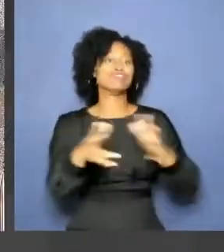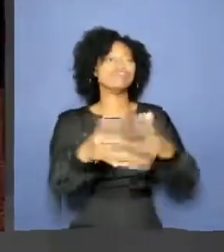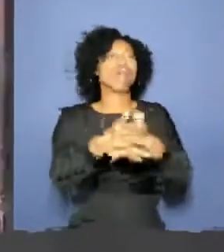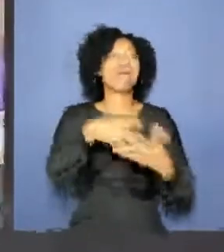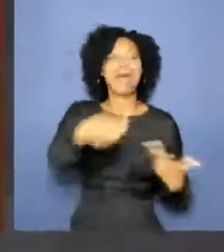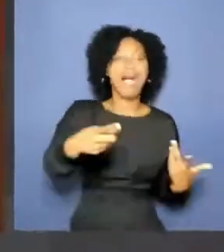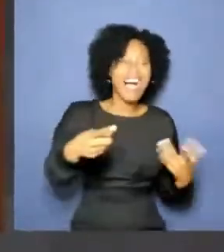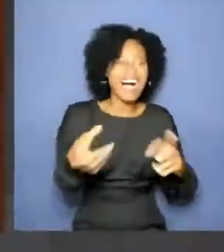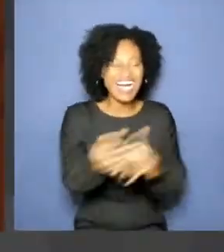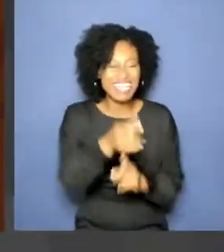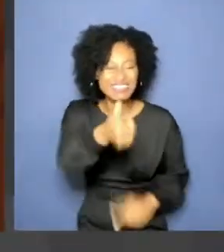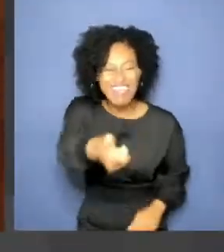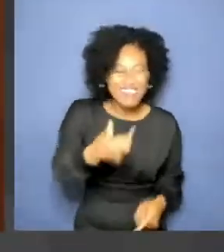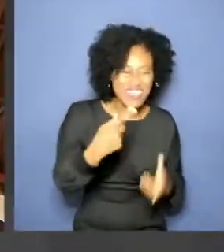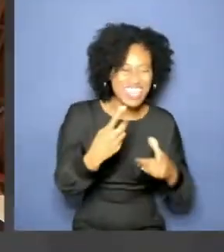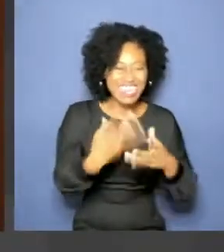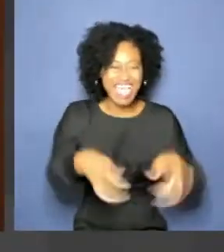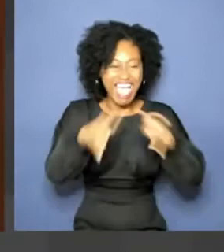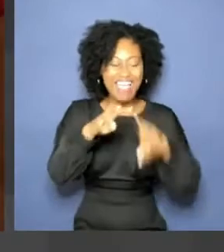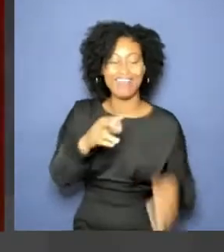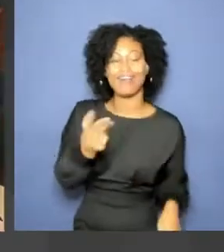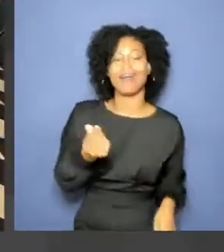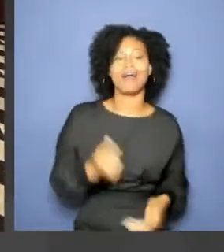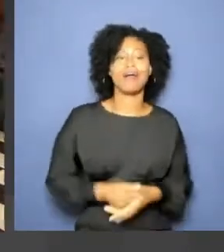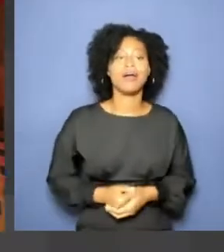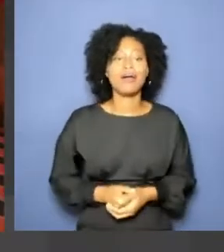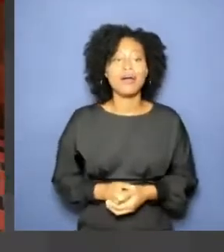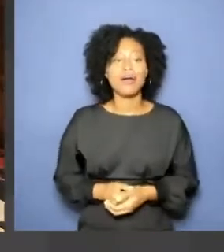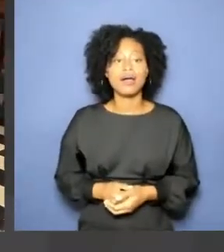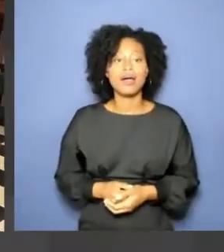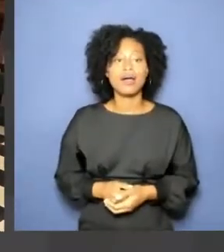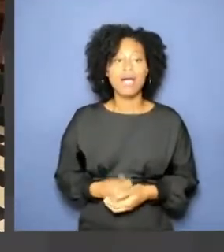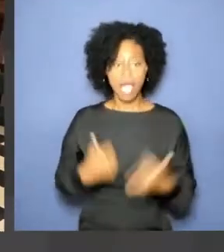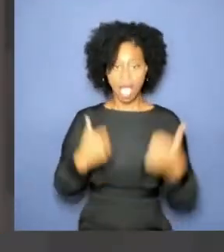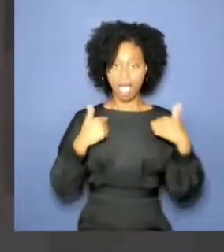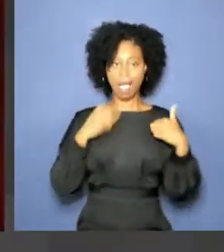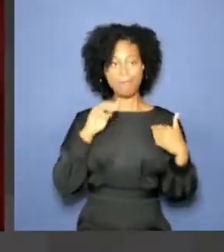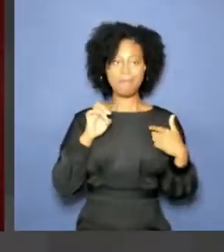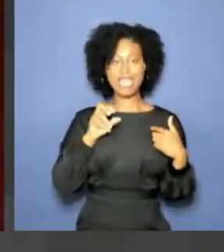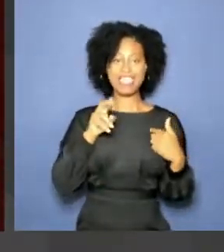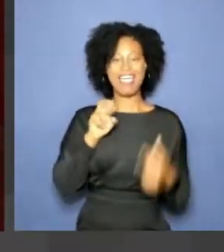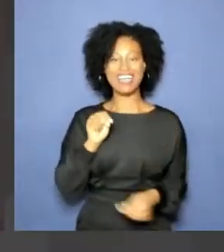啊 Yo, I'm a minion.